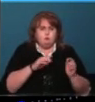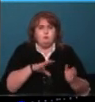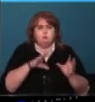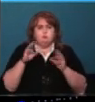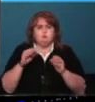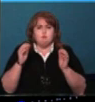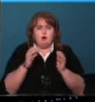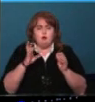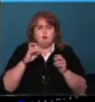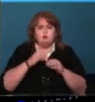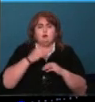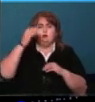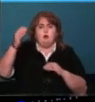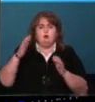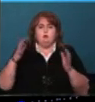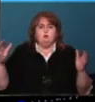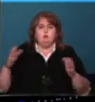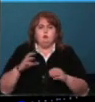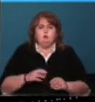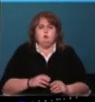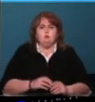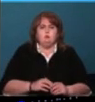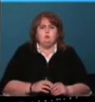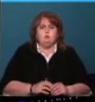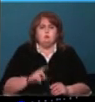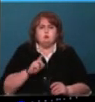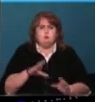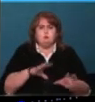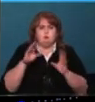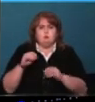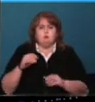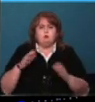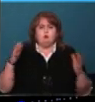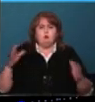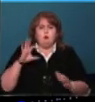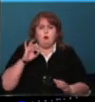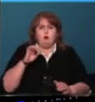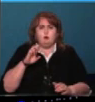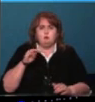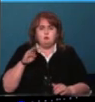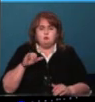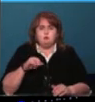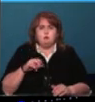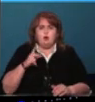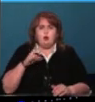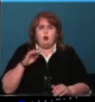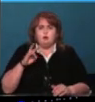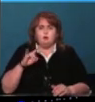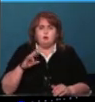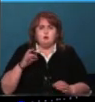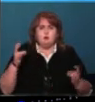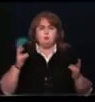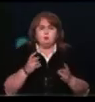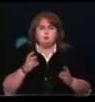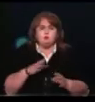орбиты переходит на дальнюю орбиту. Чтобы перейти на дальнюю орбиту, электрону и атому в целом